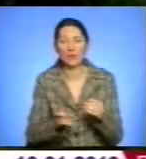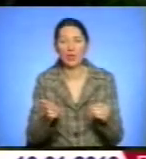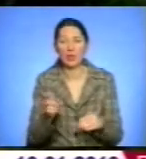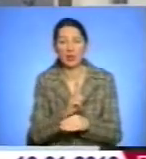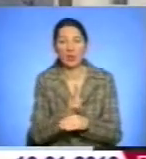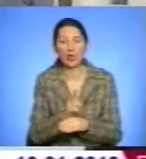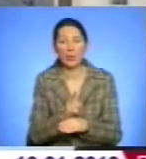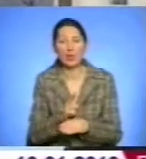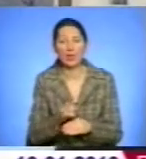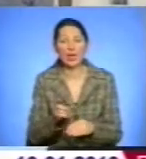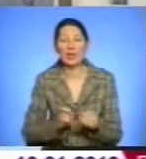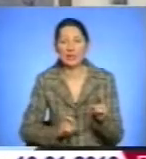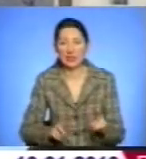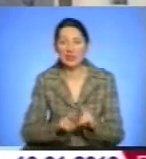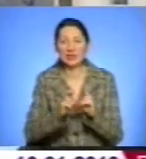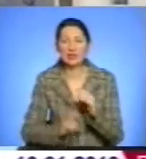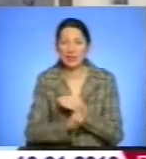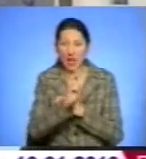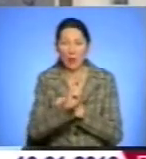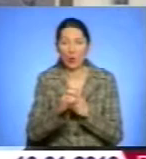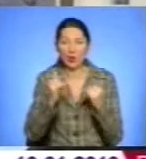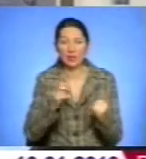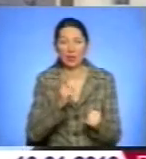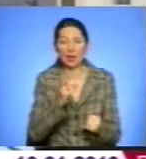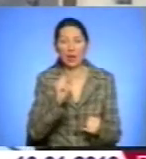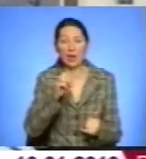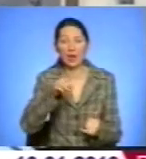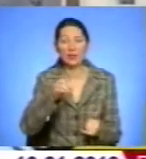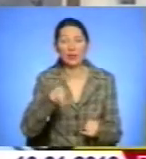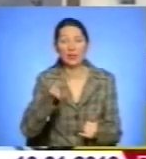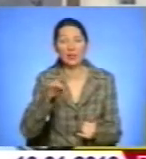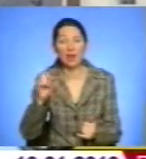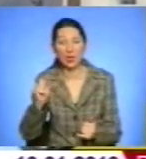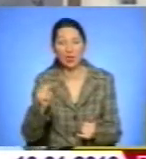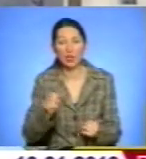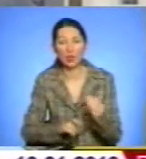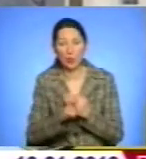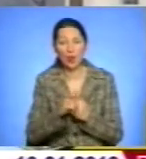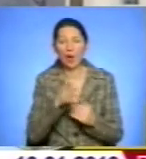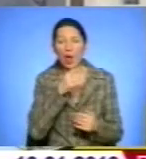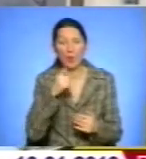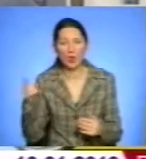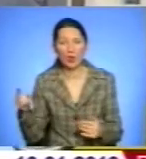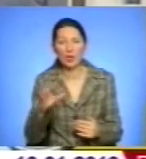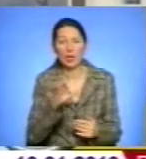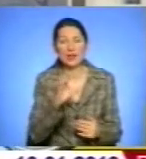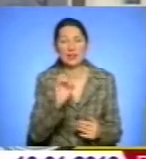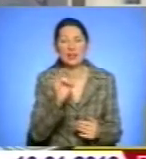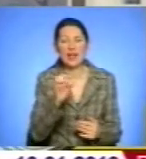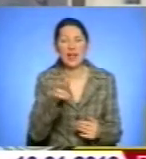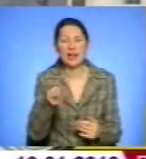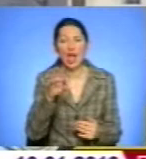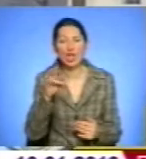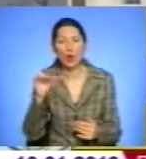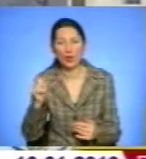архікатедральний собор. Період середньовіччя був такий насичений постійними нападами на місто. І для того, щоб можна було сховати